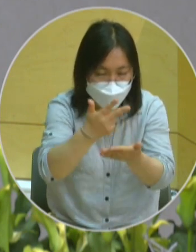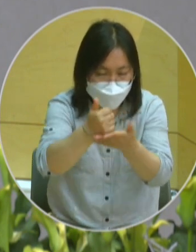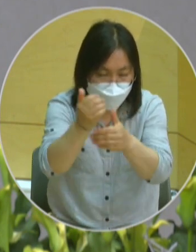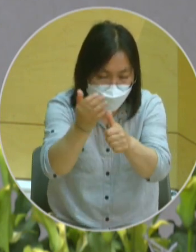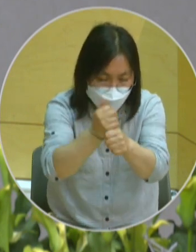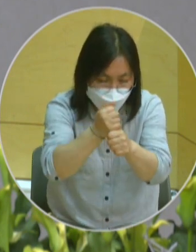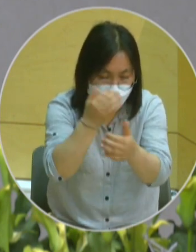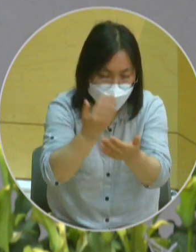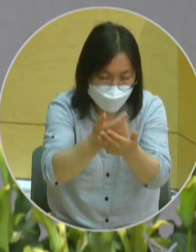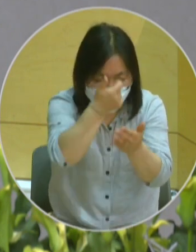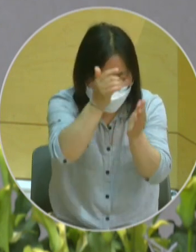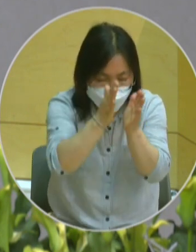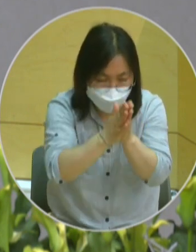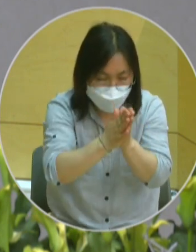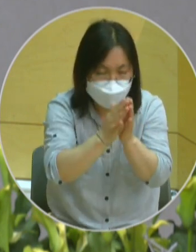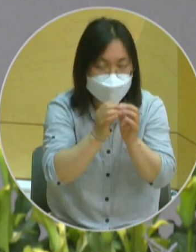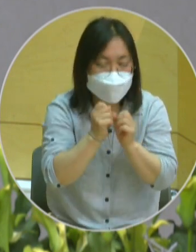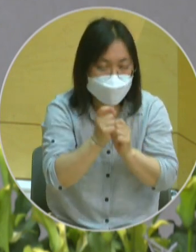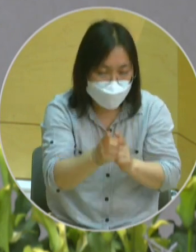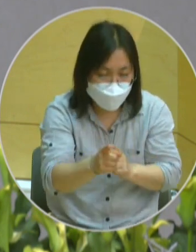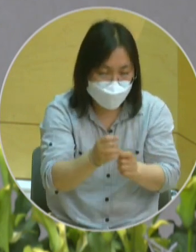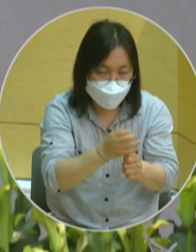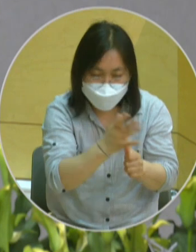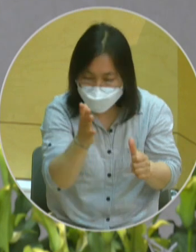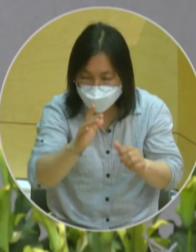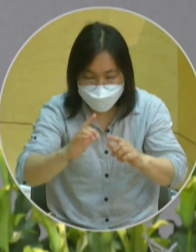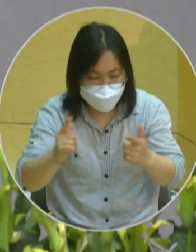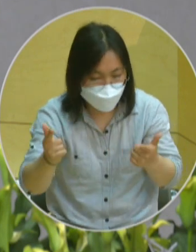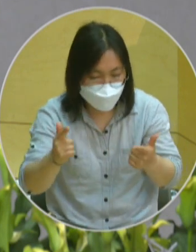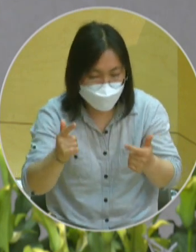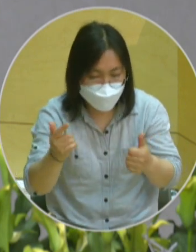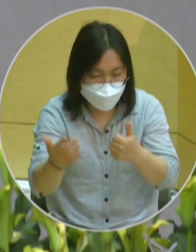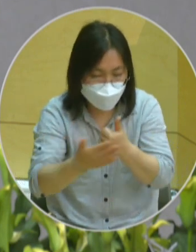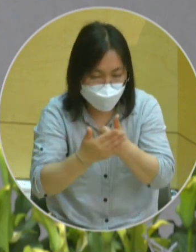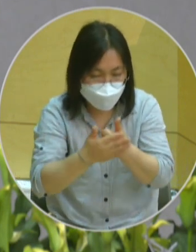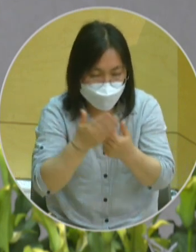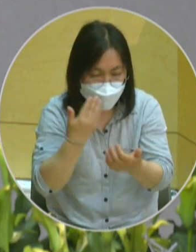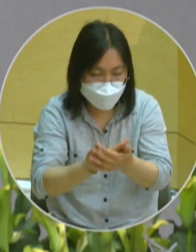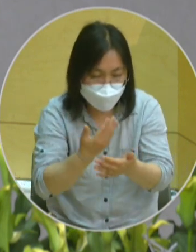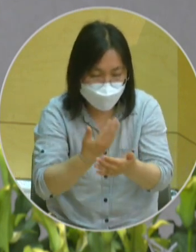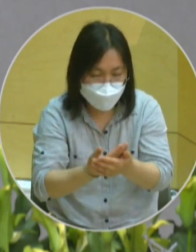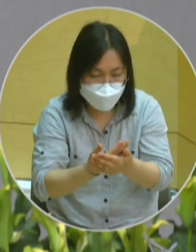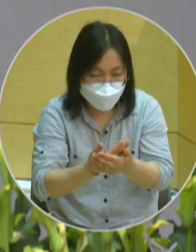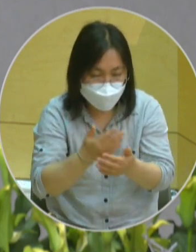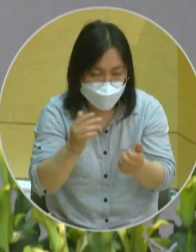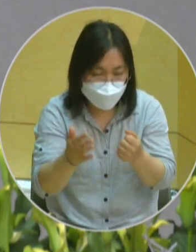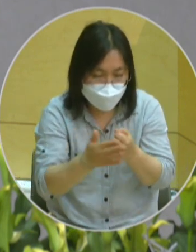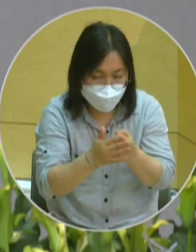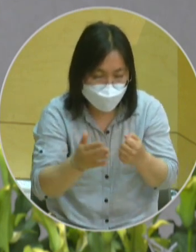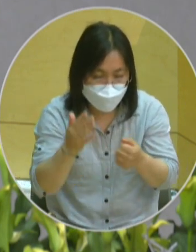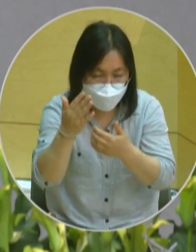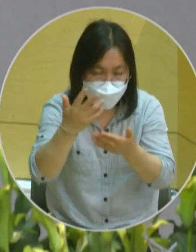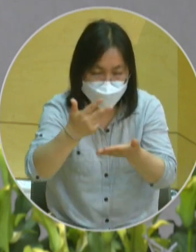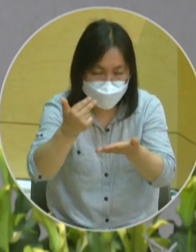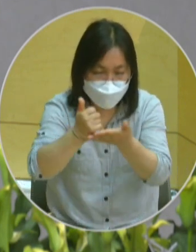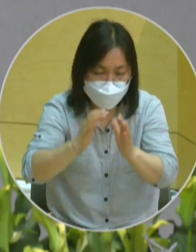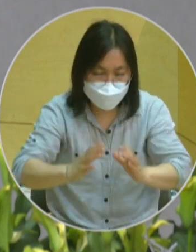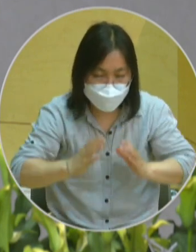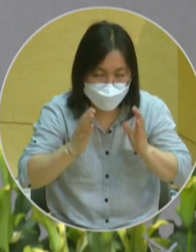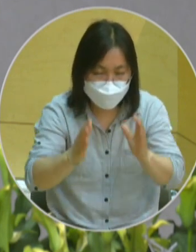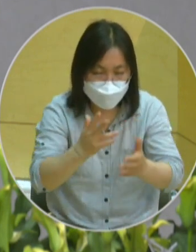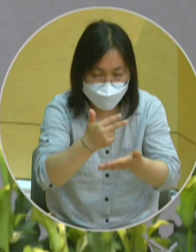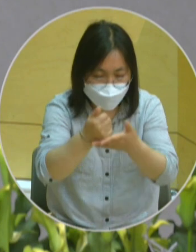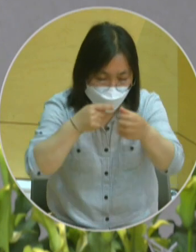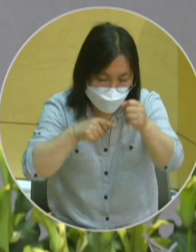하시고 기도하게 하신 그 기회를 놓치지 않도록 도와주시옵소서. 그리하여서 주의 나라와